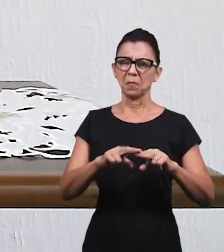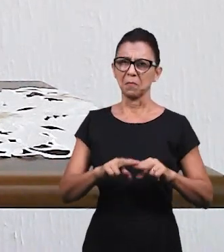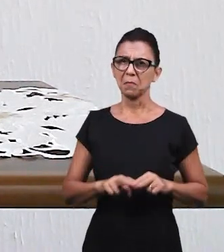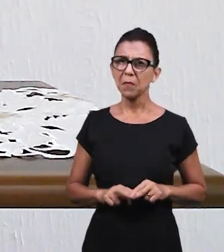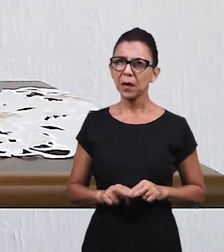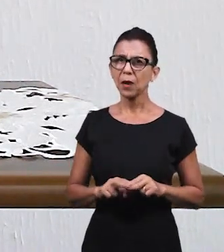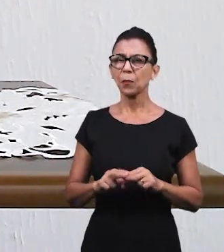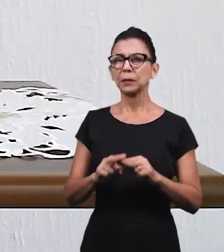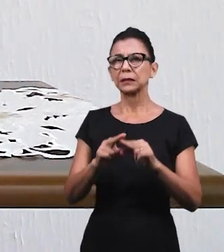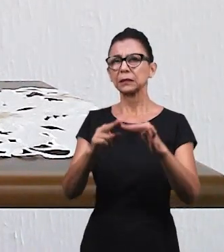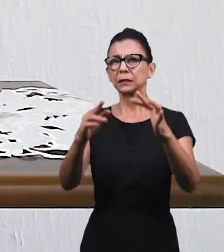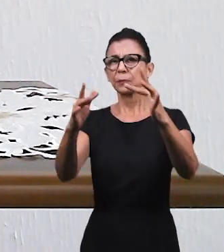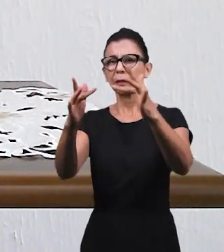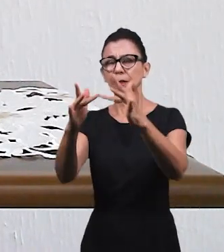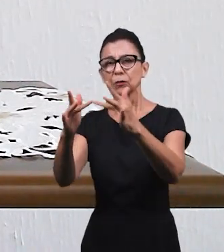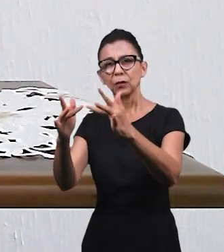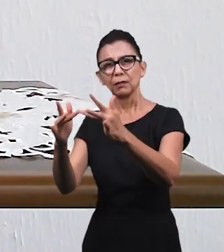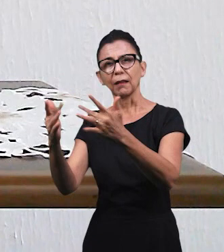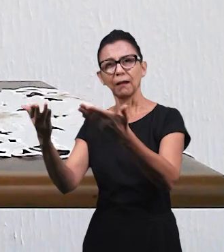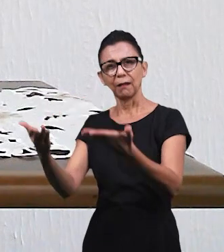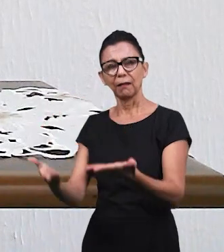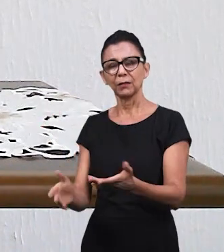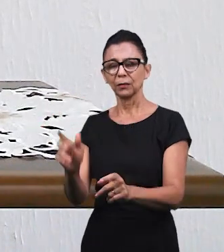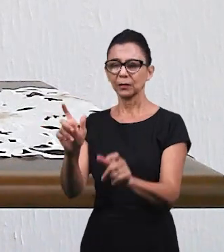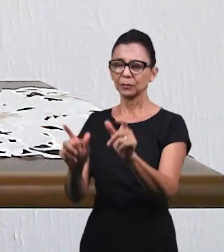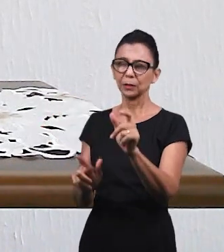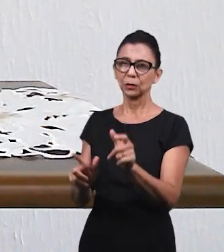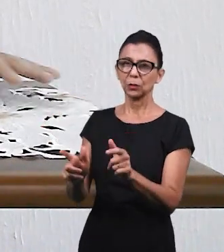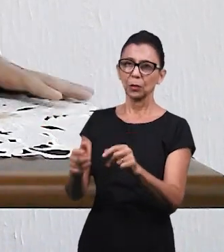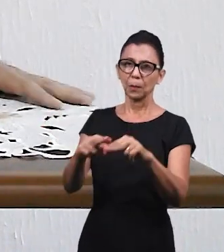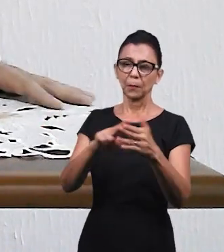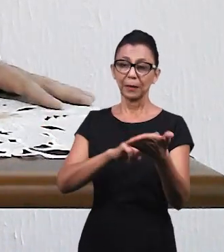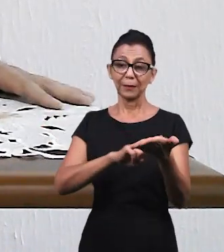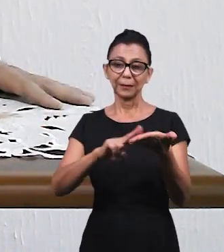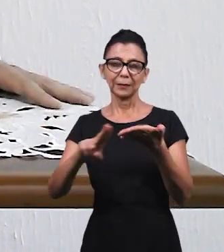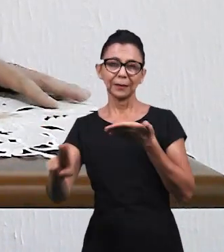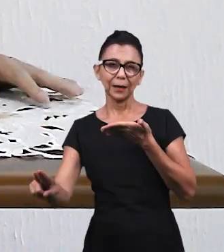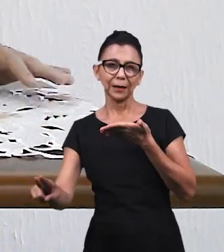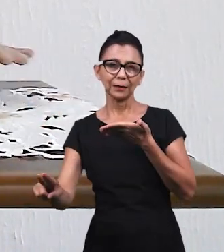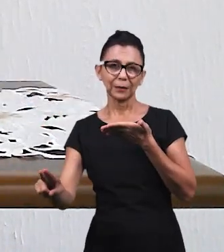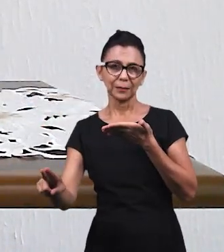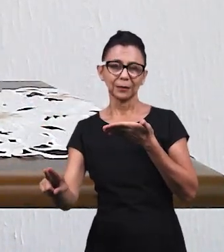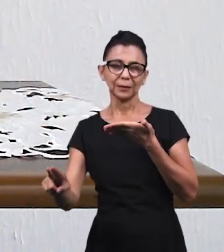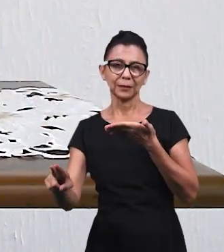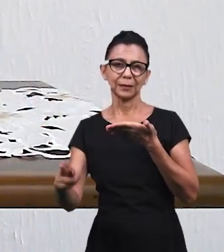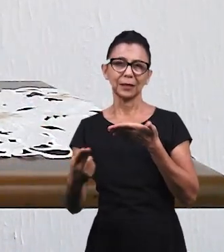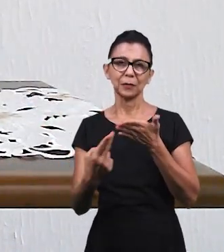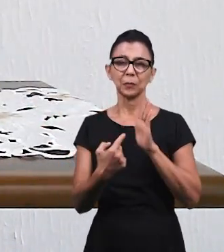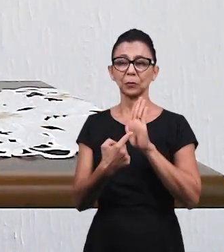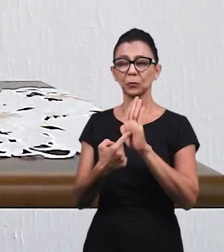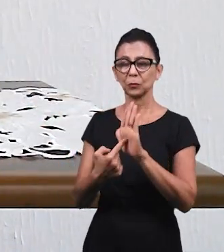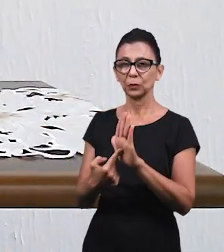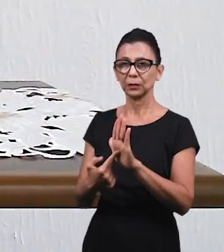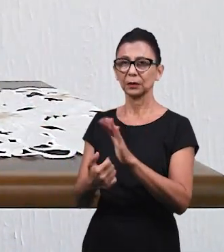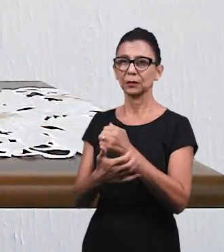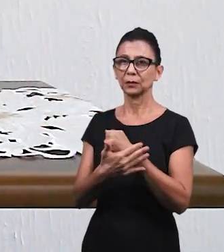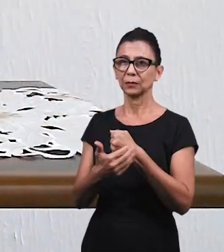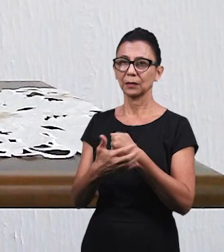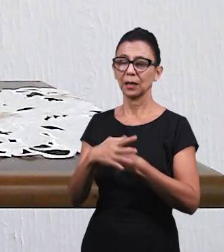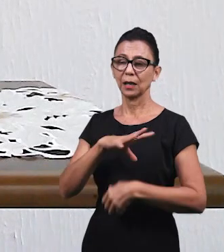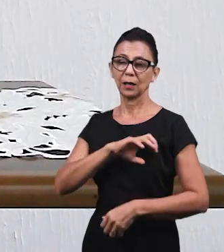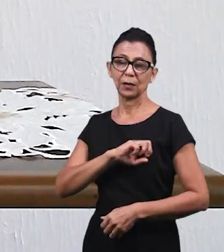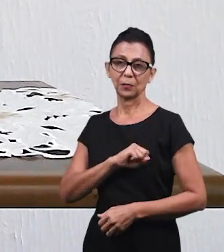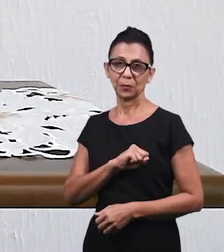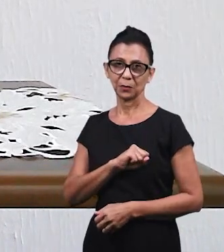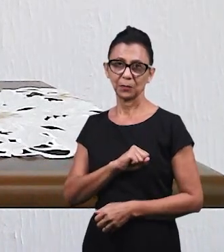ресурс, который Бог дал нам в этот период пандемии, социальной дистанции, чтобы пастора